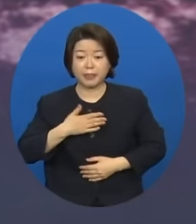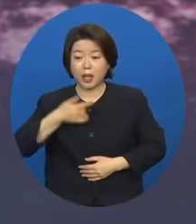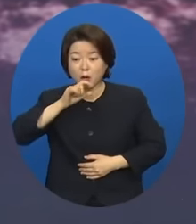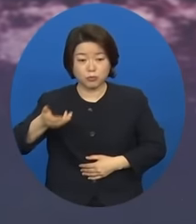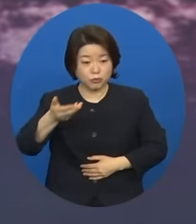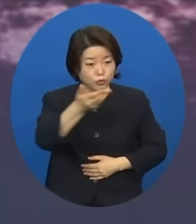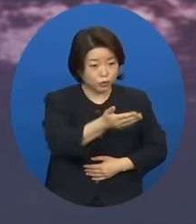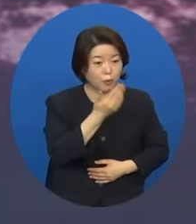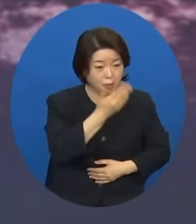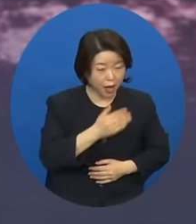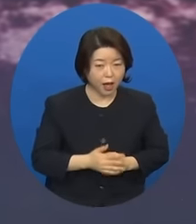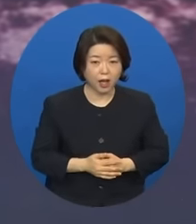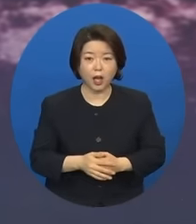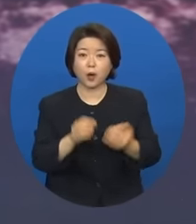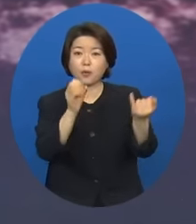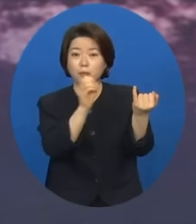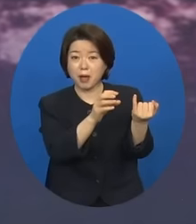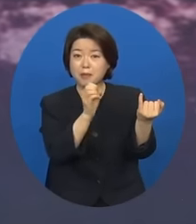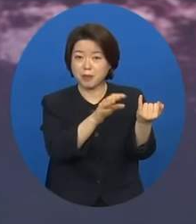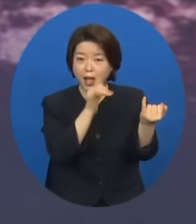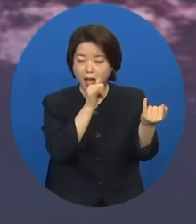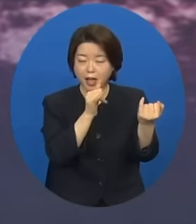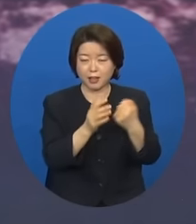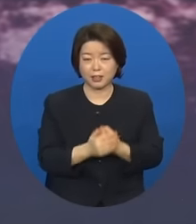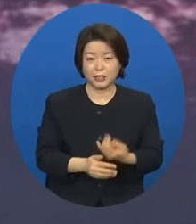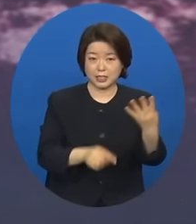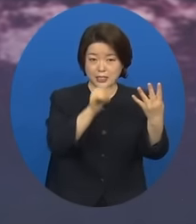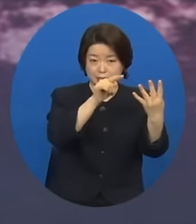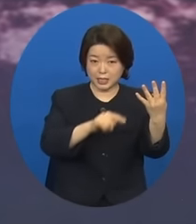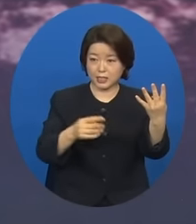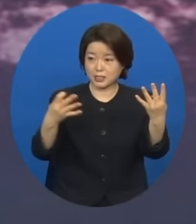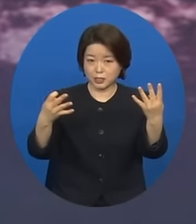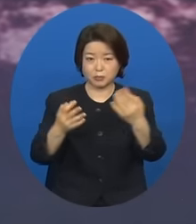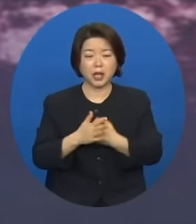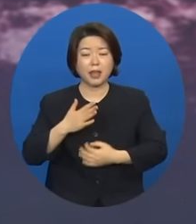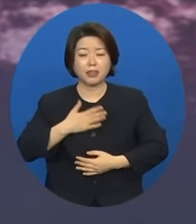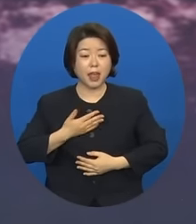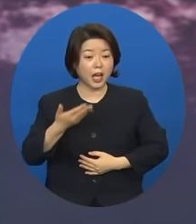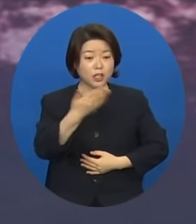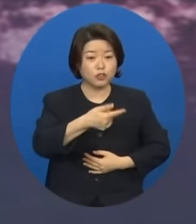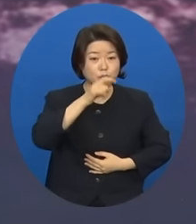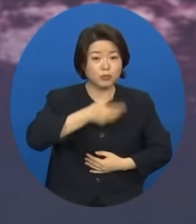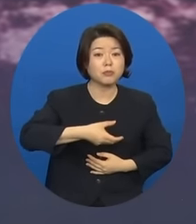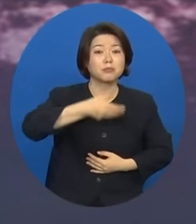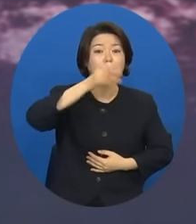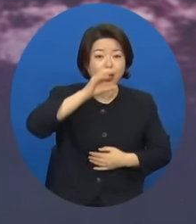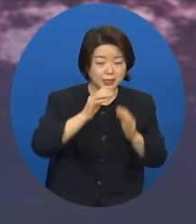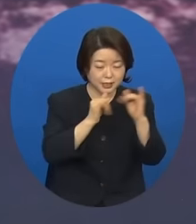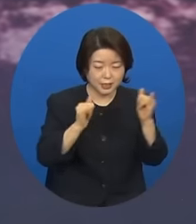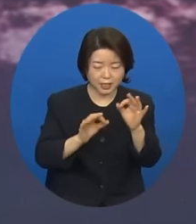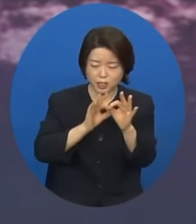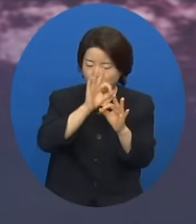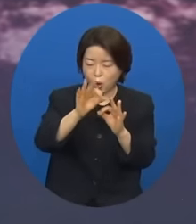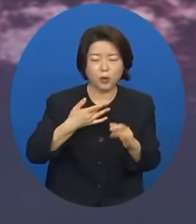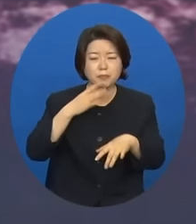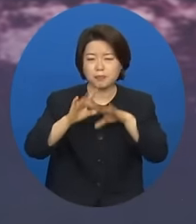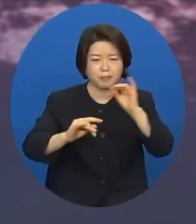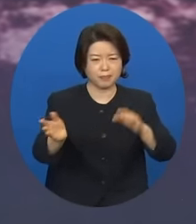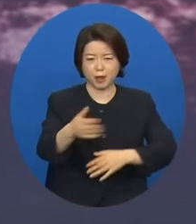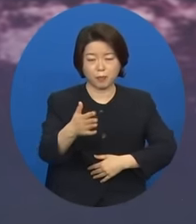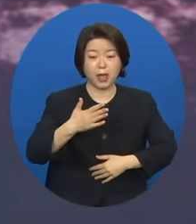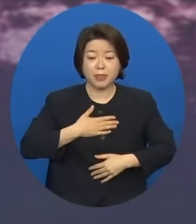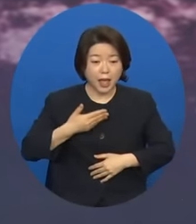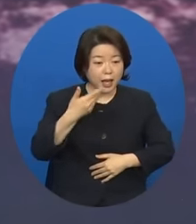있다 그러면서 말씀을 하시죠 4장 14절에 내가 주는 물을 마시는 자는 영원히 목마르지 아니하리니 내가 주는